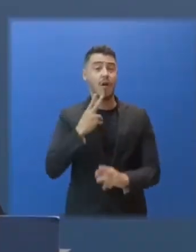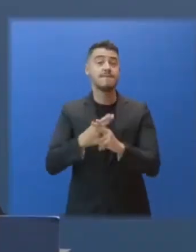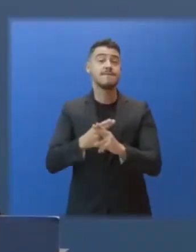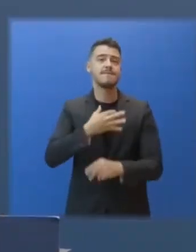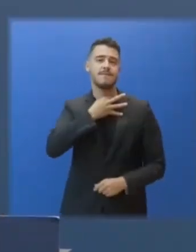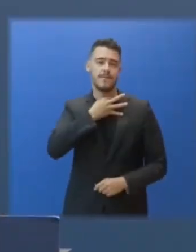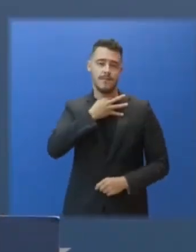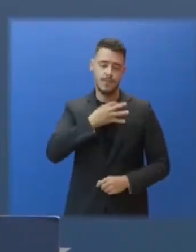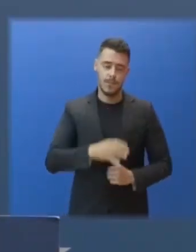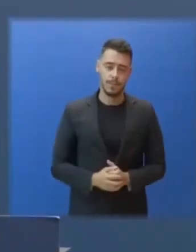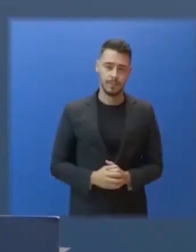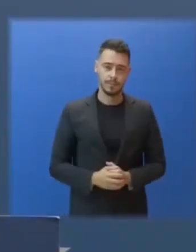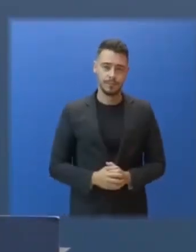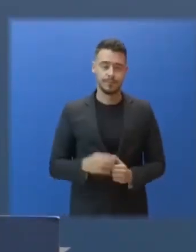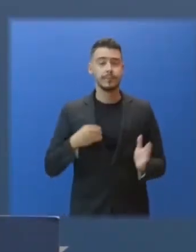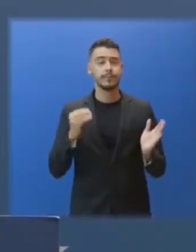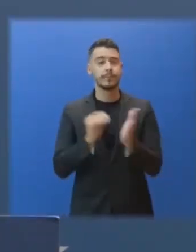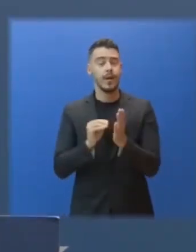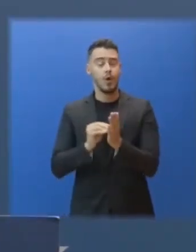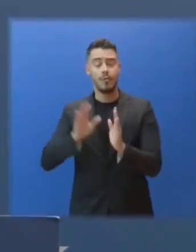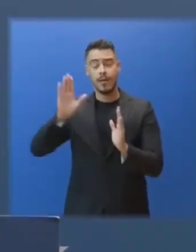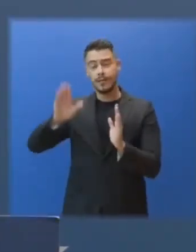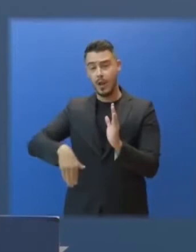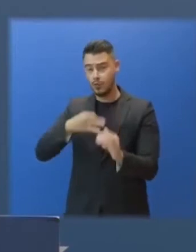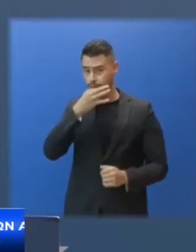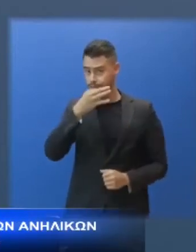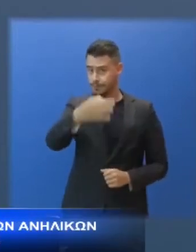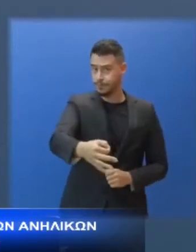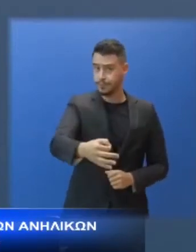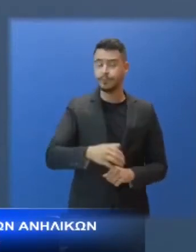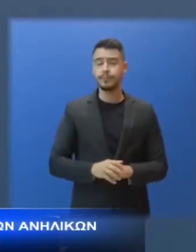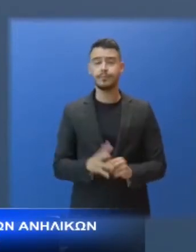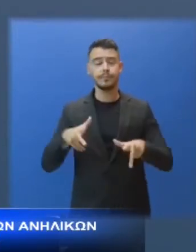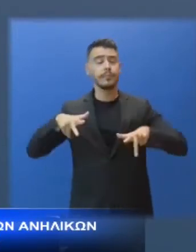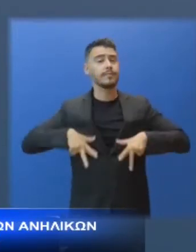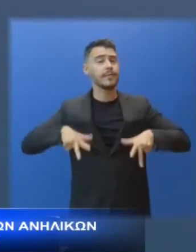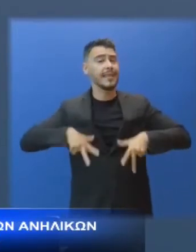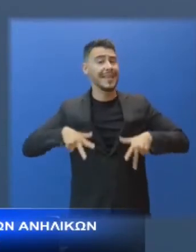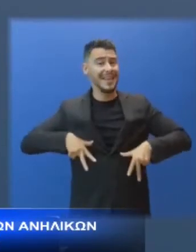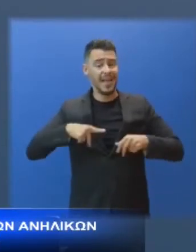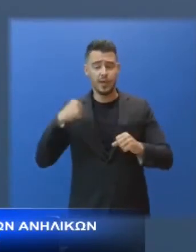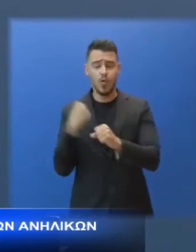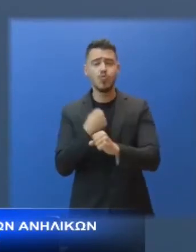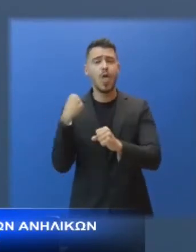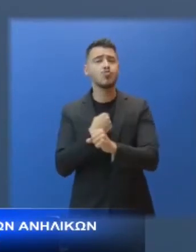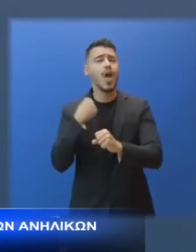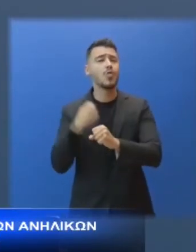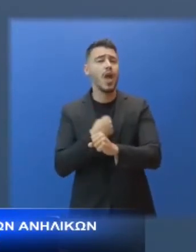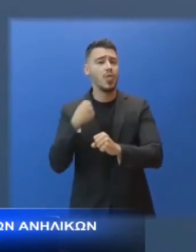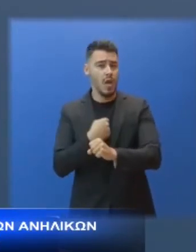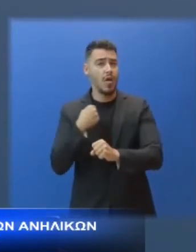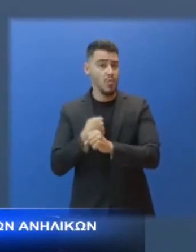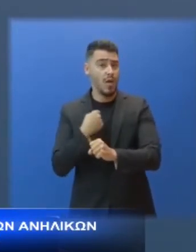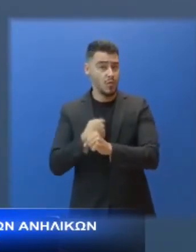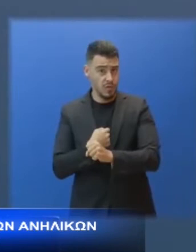Συνηθίζουμε τον τελευταίο καιρό στη μεταξύ μας επικοινωνία. Θέλω και σήμερα να σας πω ότι με την πρόοδο του κυβερνητικού έργου έρχονται στην επιφάνεια πολιτικές που ανοίγουν νέους